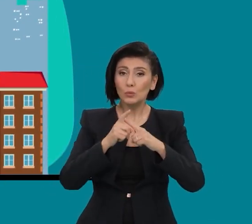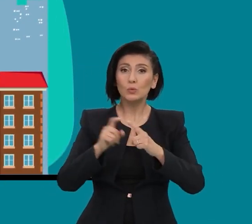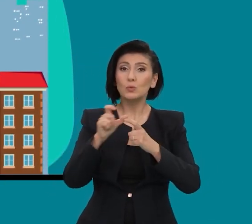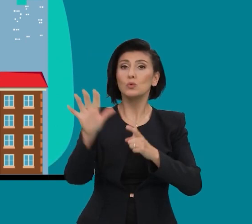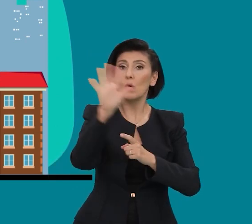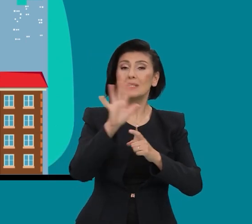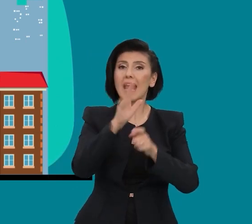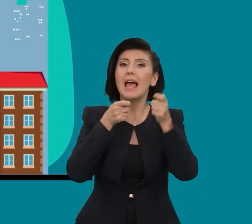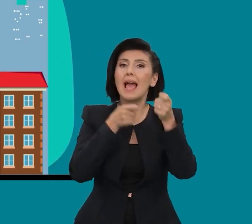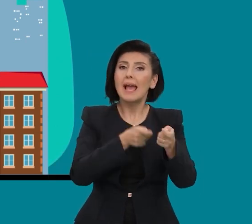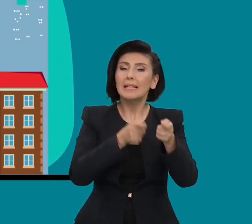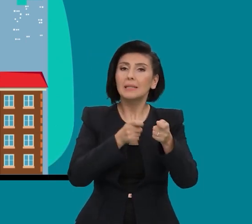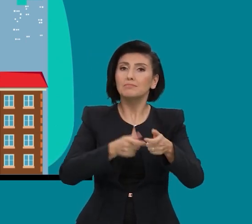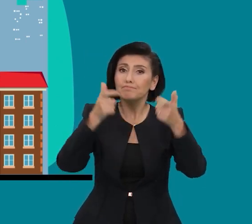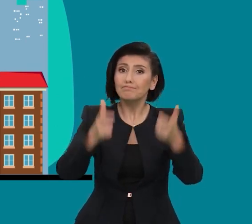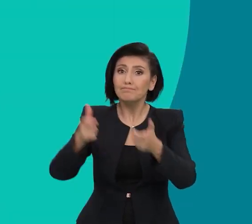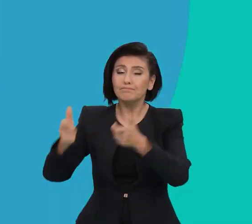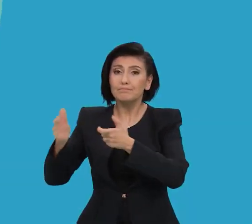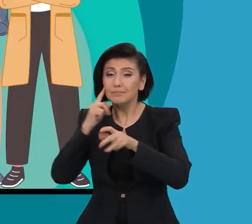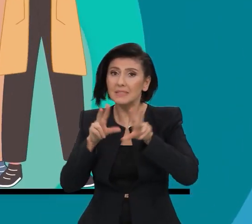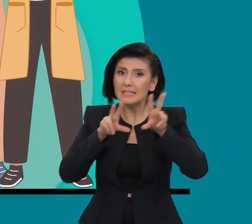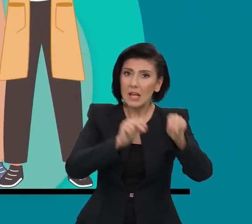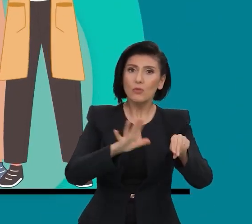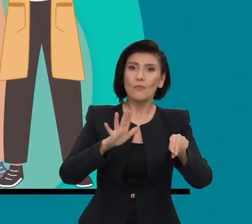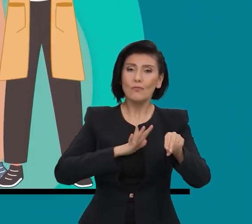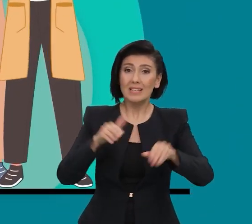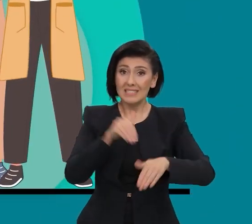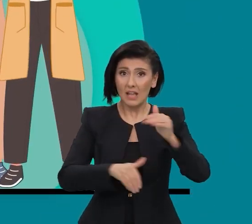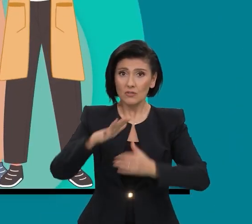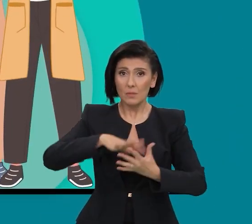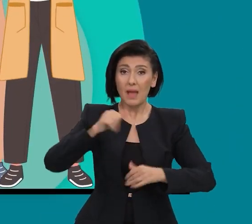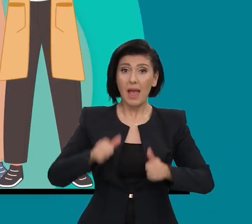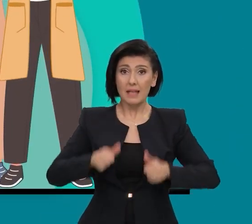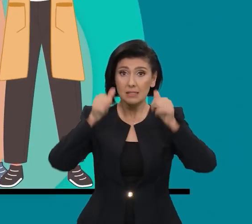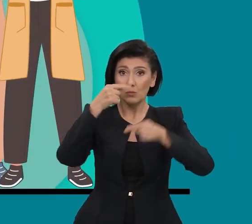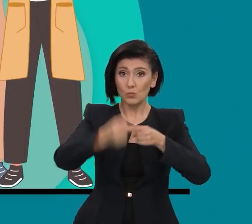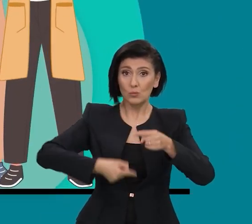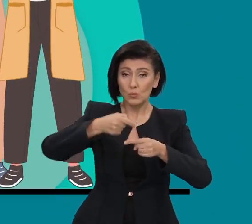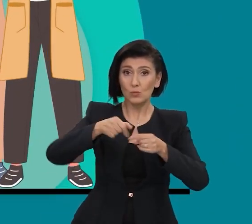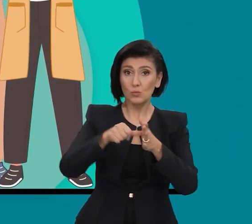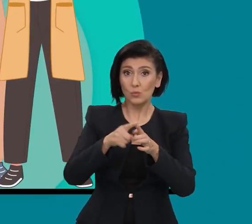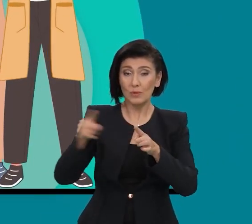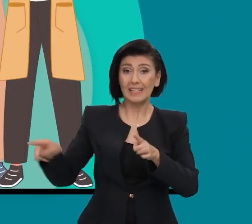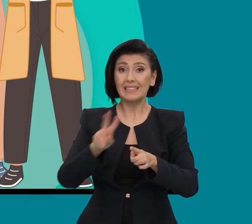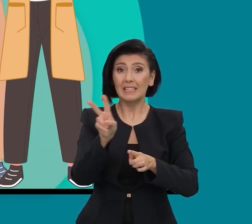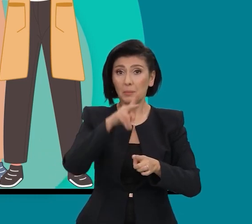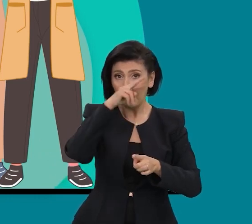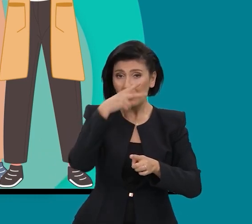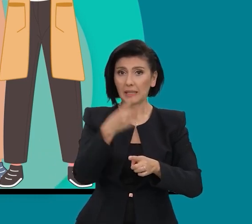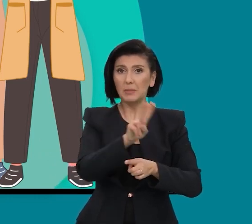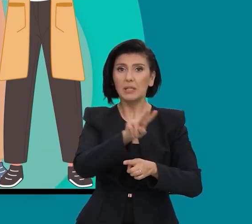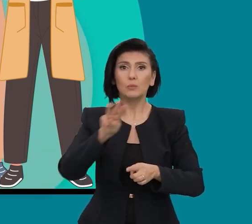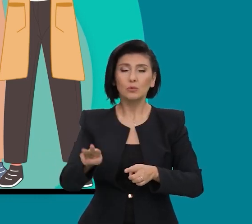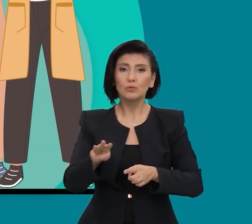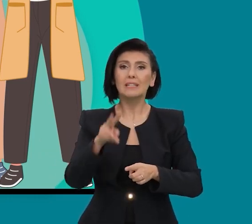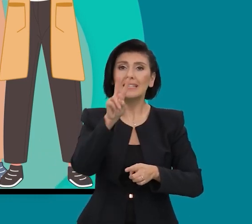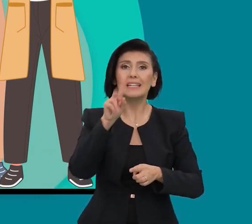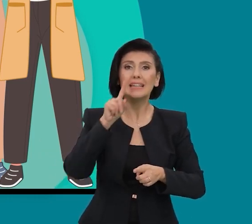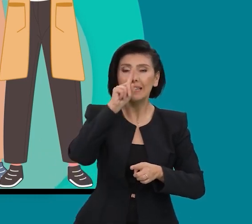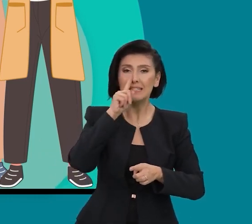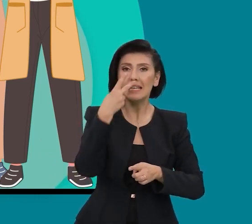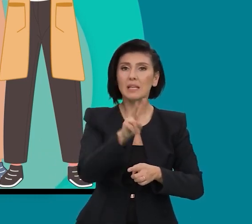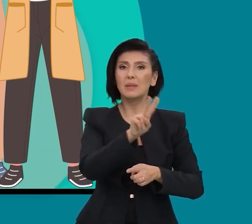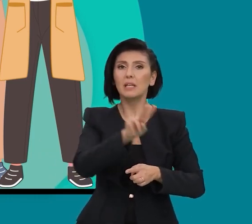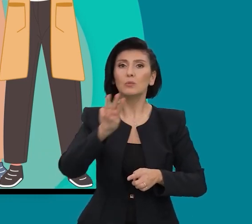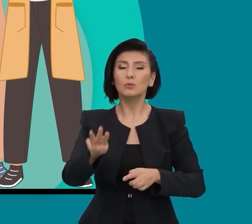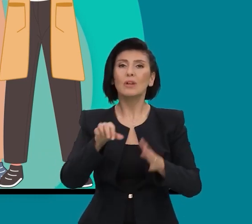ve eğitim tesisleri gibi yerlerde ikamet eden seçmenler, askı süresi olan 20 Mart 2023 ile